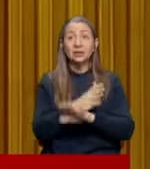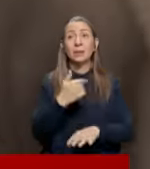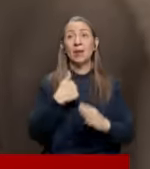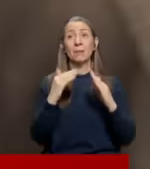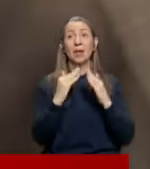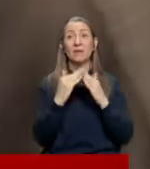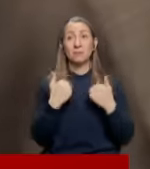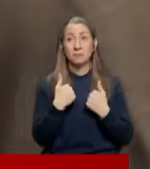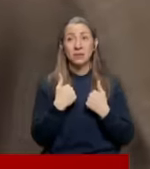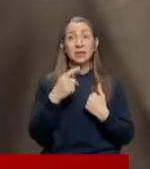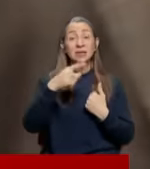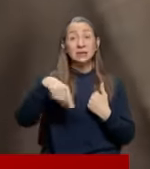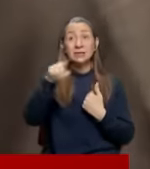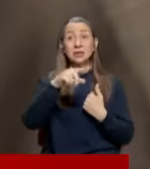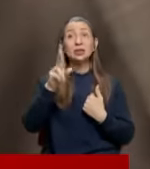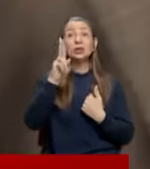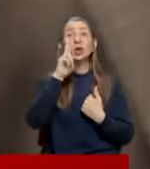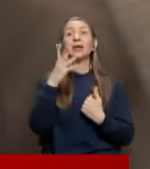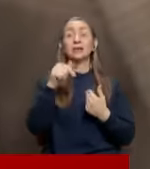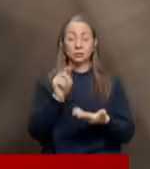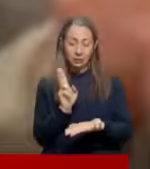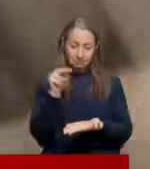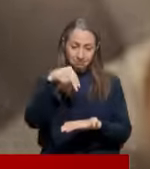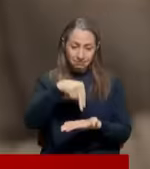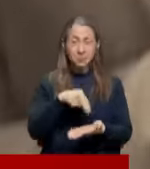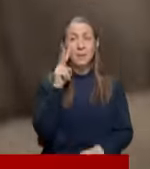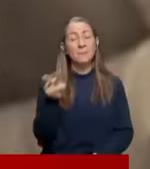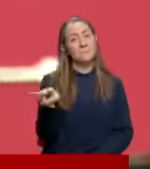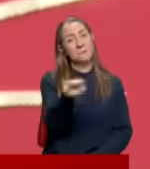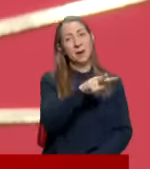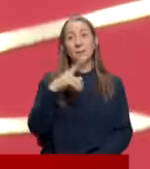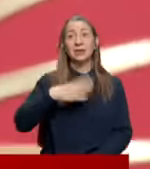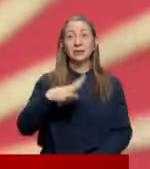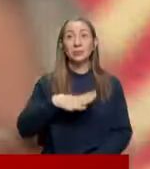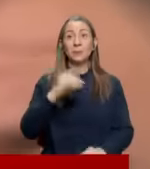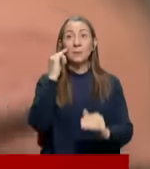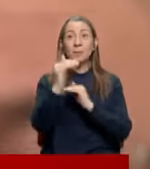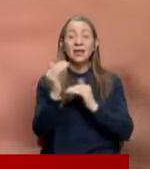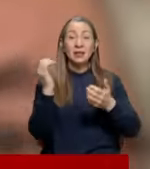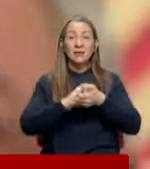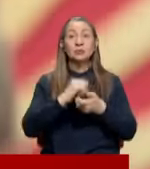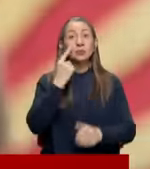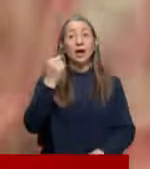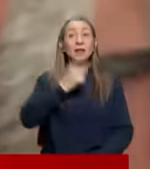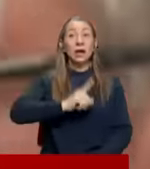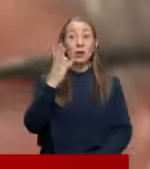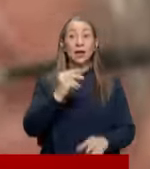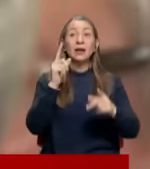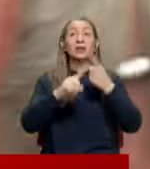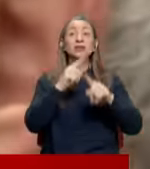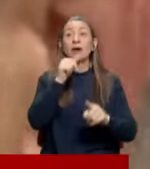benim evim. Size son kez bu kürsüden bakmak istiyorum. Millet İttifakı'nın Cumhurbaşkanı adayı olarak